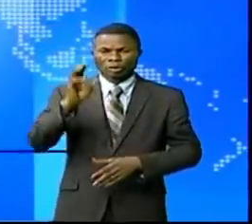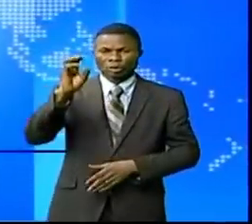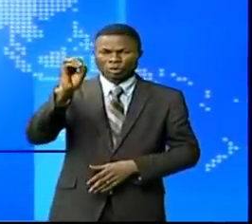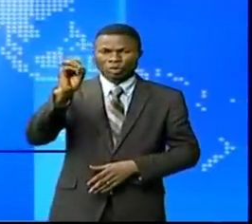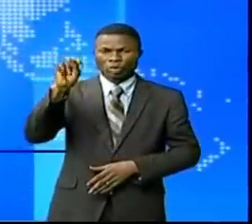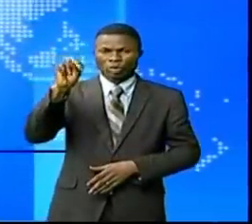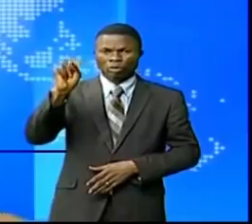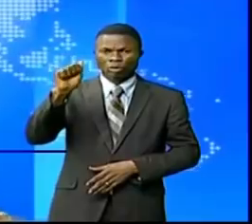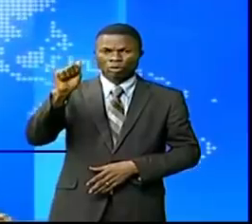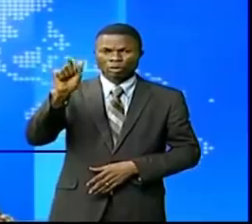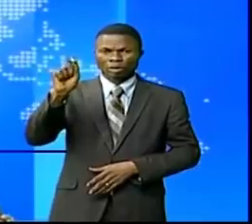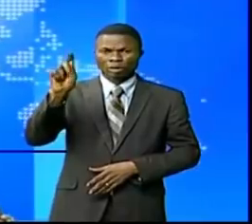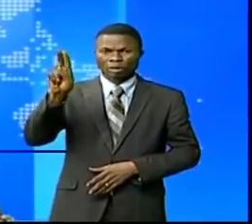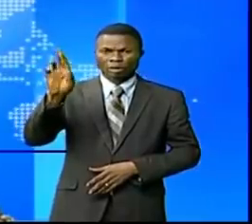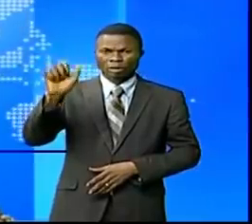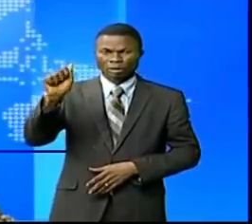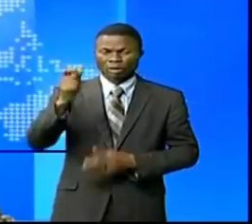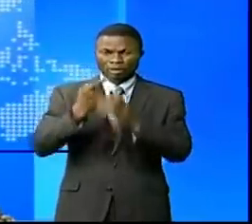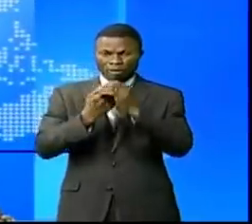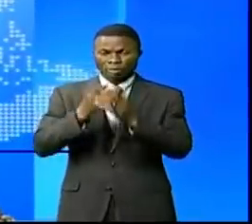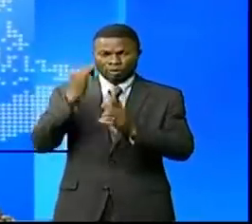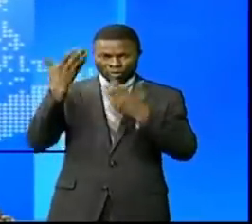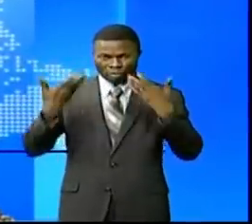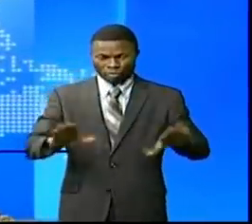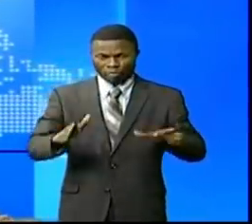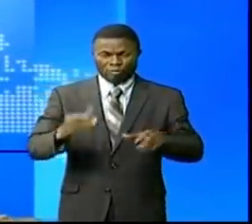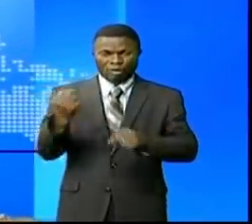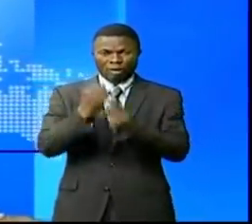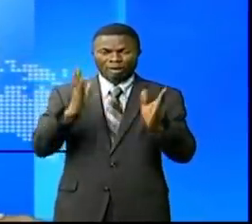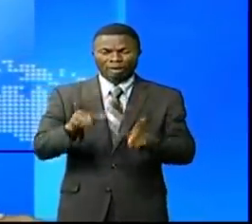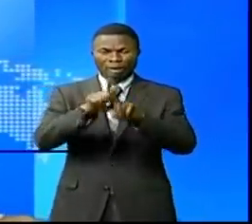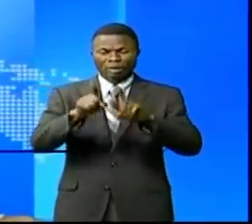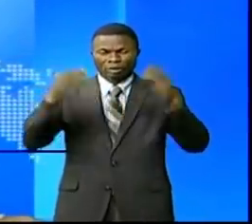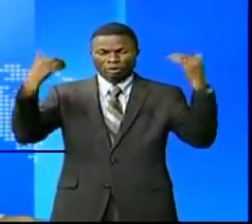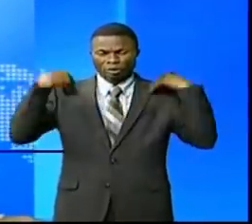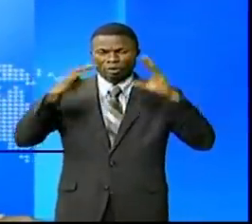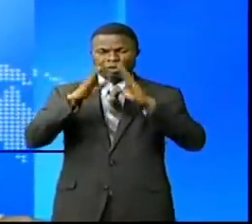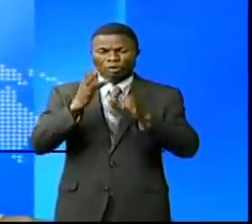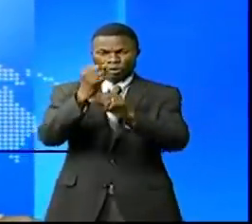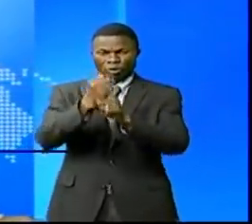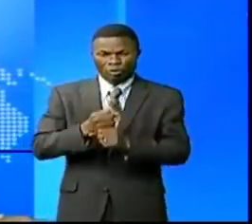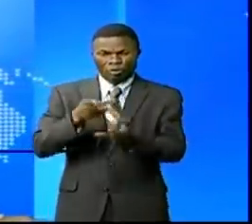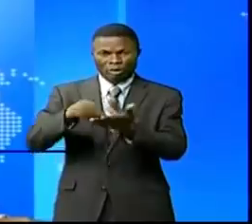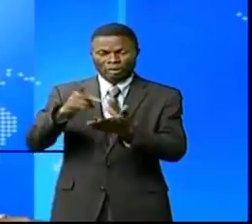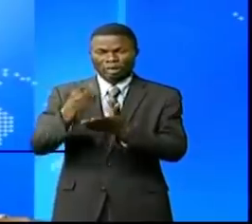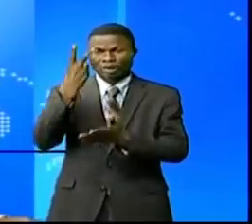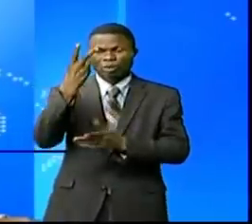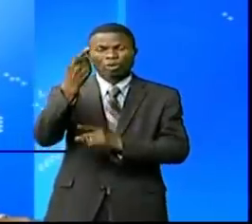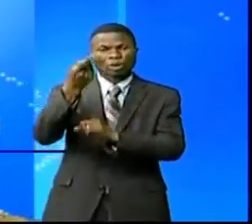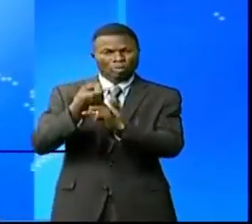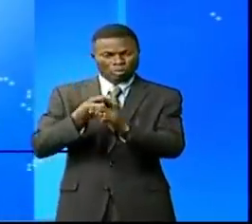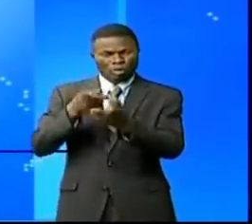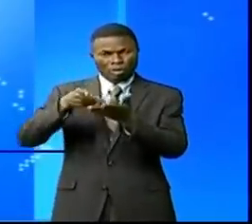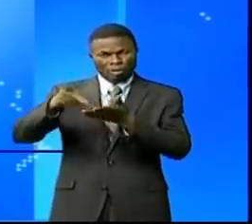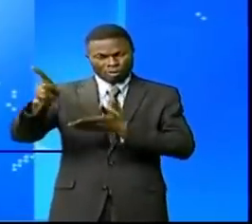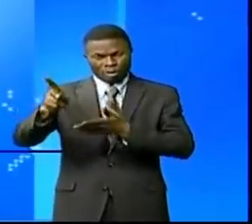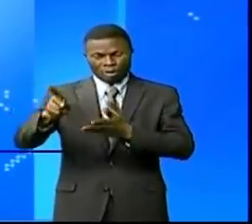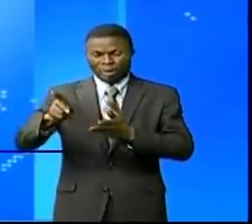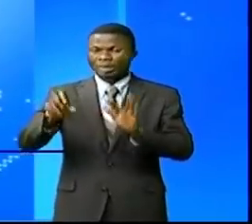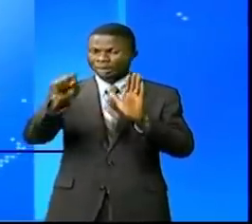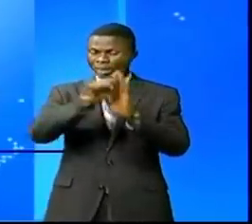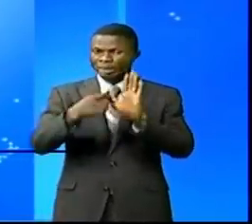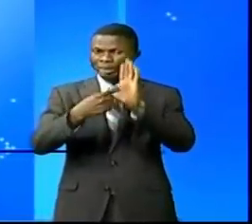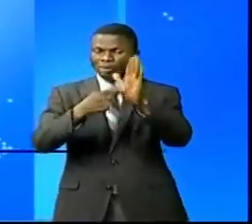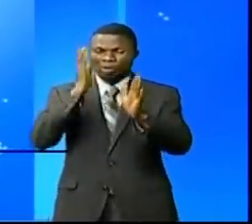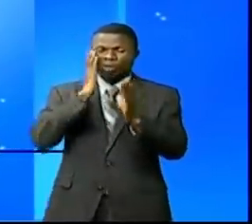porte vers sa fin. Les agents et cadres vont percevoir du coup 2 mois de salaire, un signe de volonté